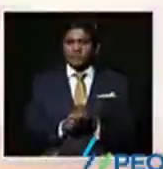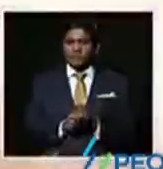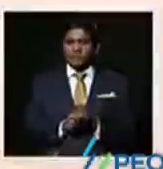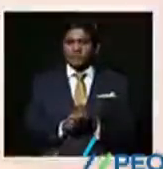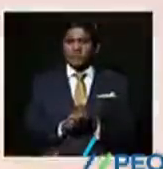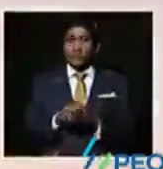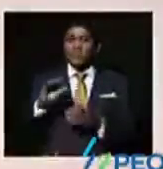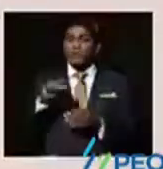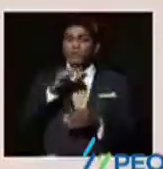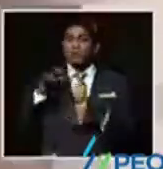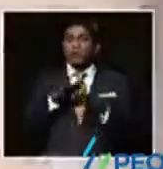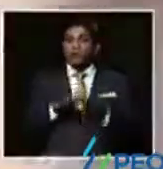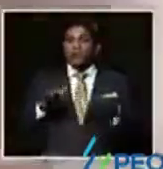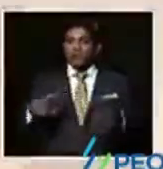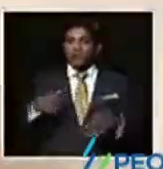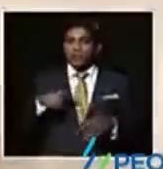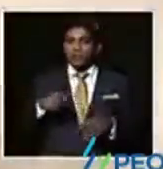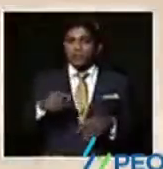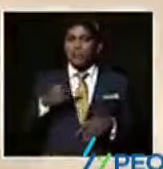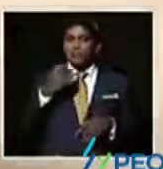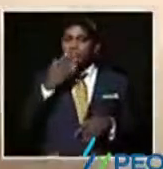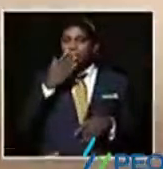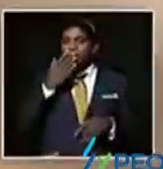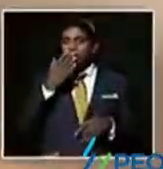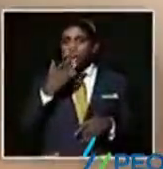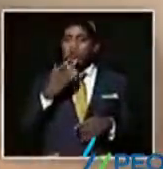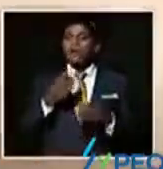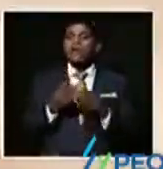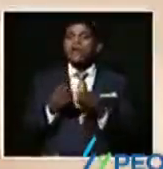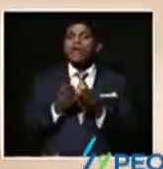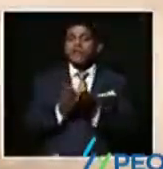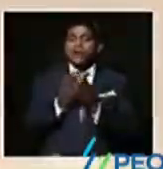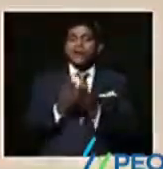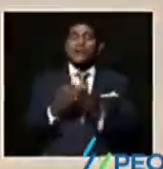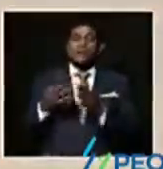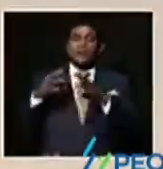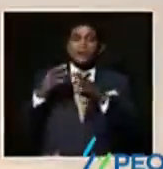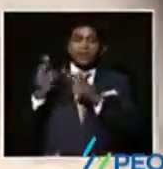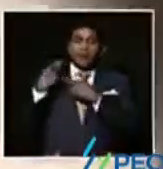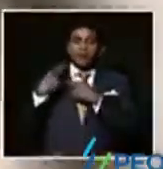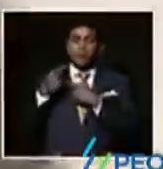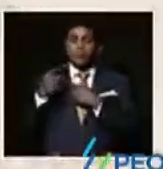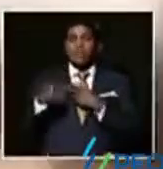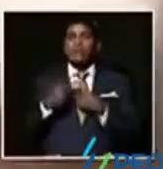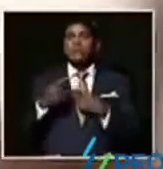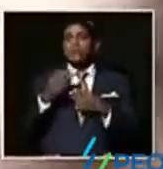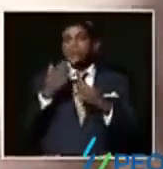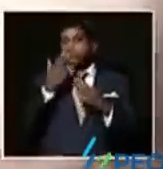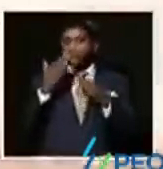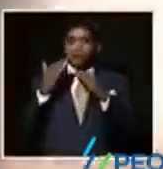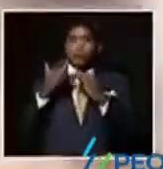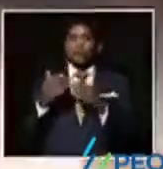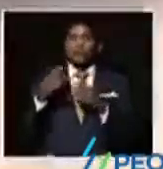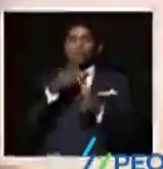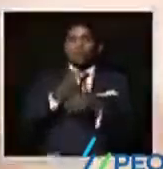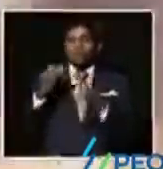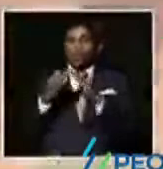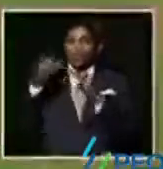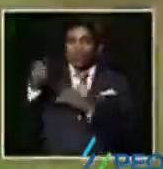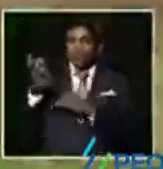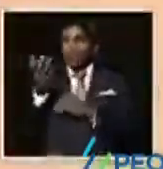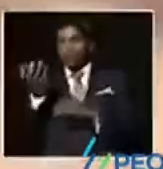අනතුරුව සිසුන් යාබදුව පිහිටි පාසලේ විනය භාර ගුරුවරයාගේ නිවසට ගොස් ගල්මුල් ප්‍රහාර එල්ල කර තිබුණා.